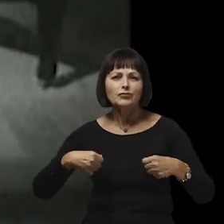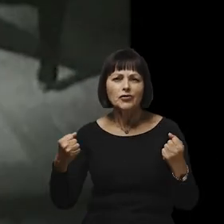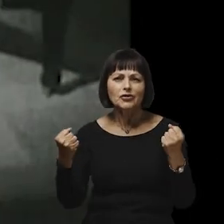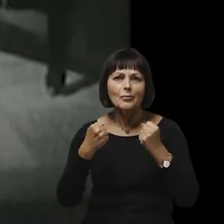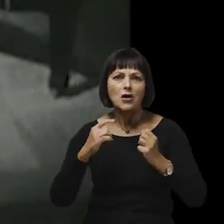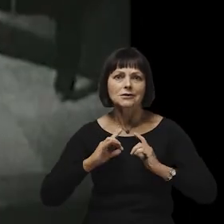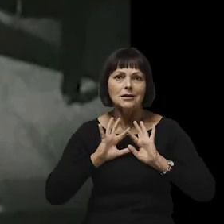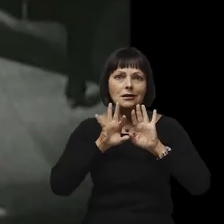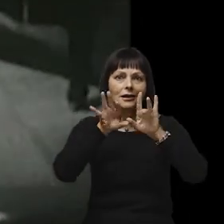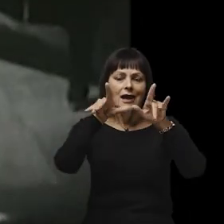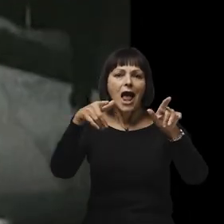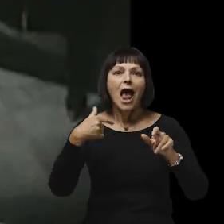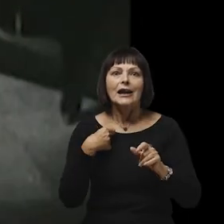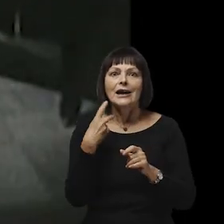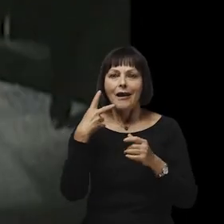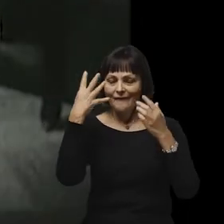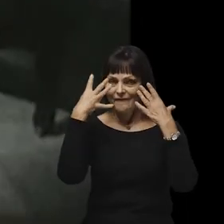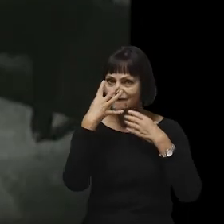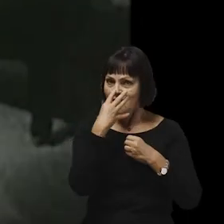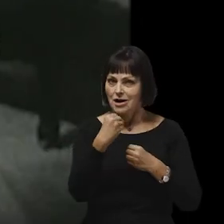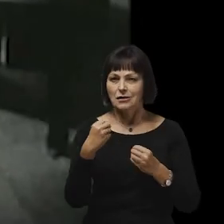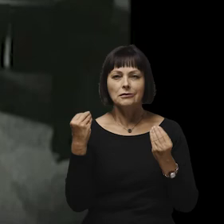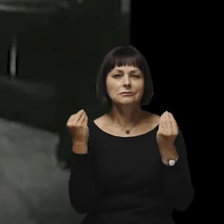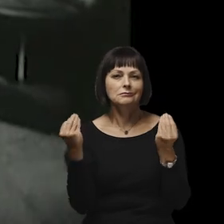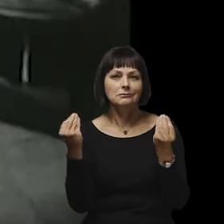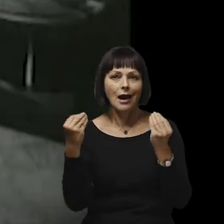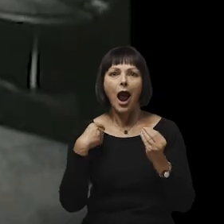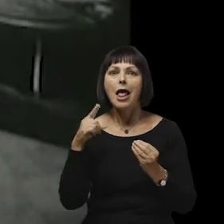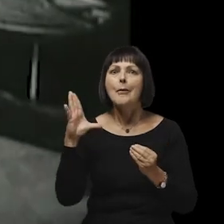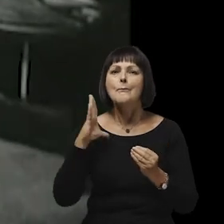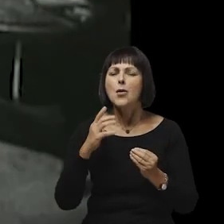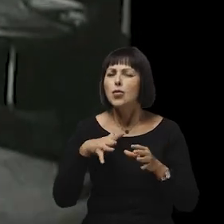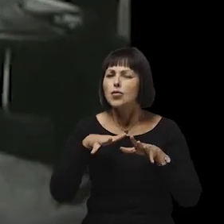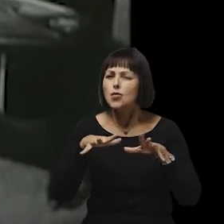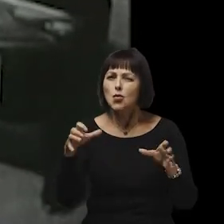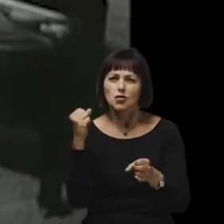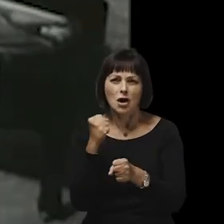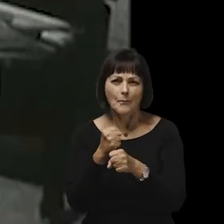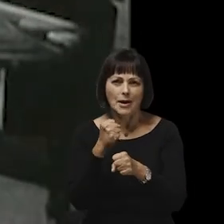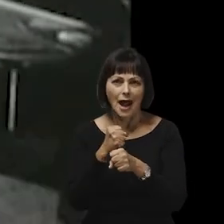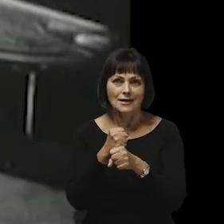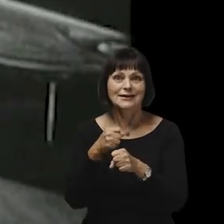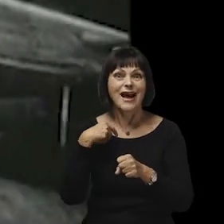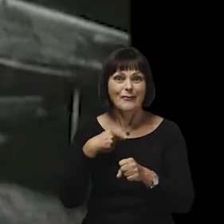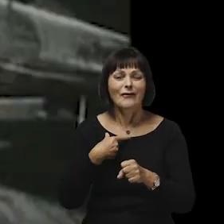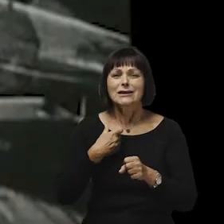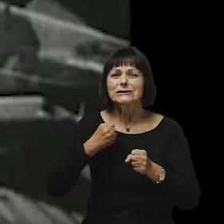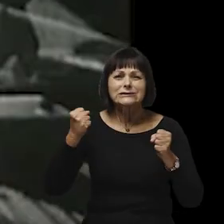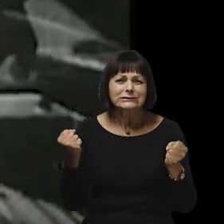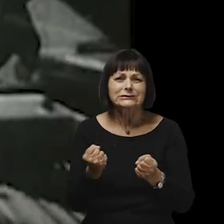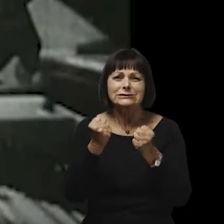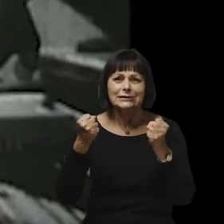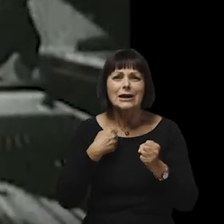charyzmę oraz intrygującą fizjonomię. Przede wszystkim jednak był tytanem pracy, który dzięki determinacji